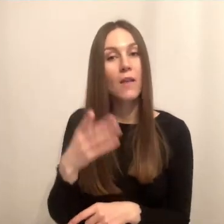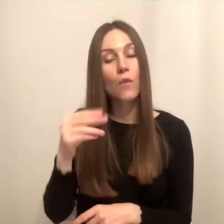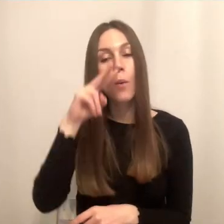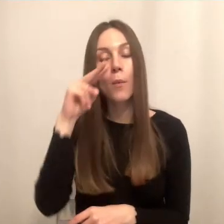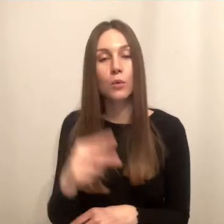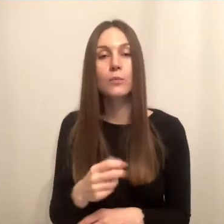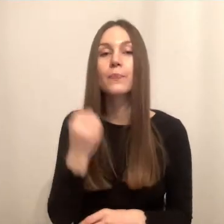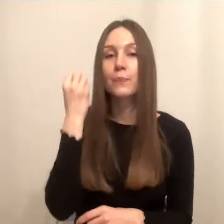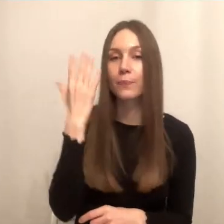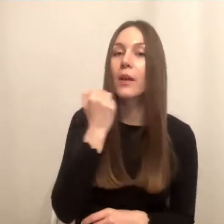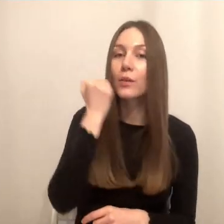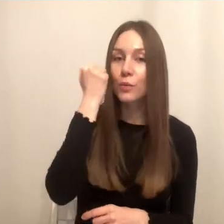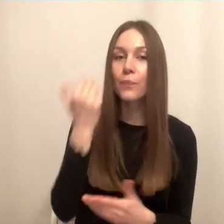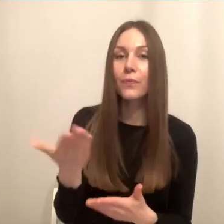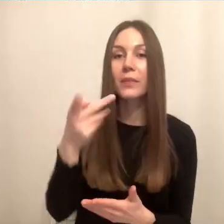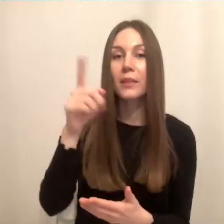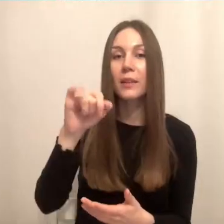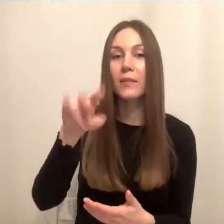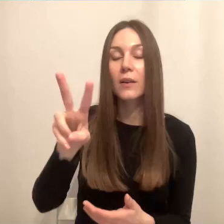Daiva.